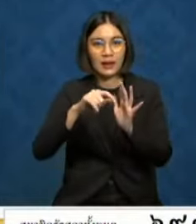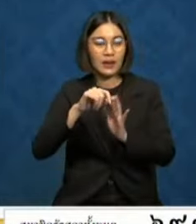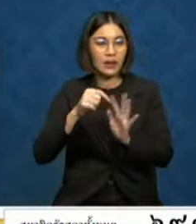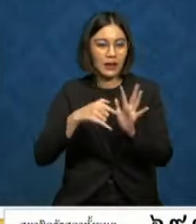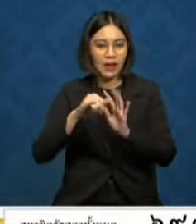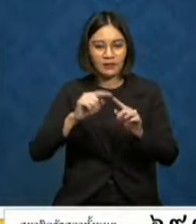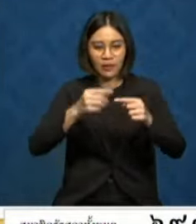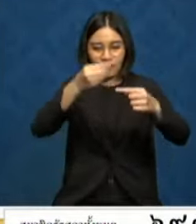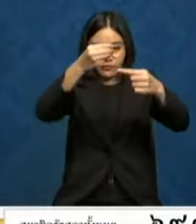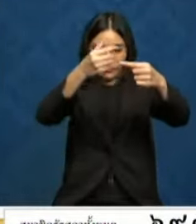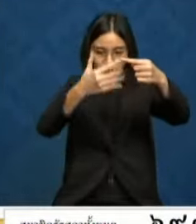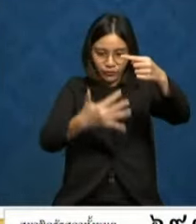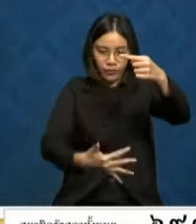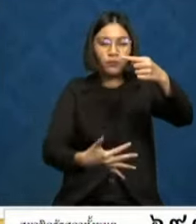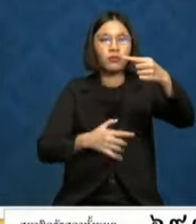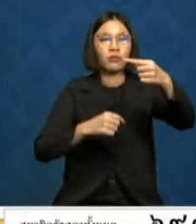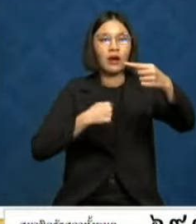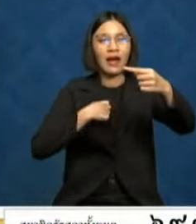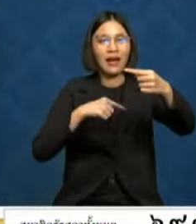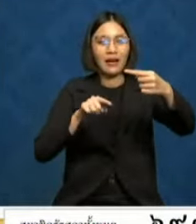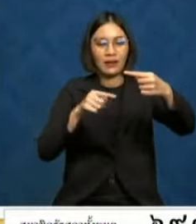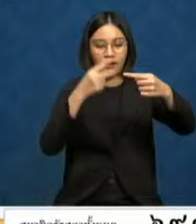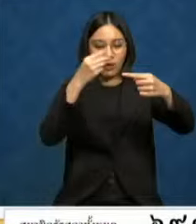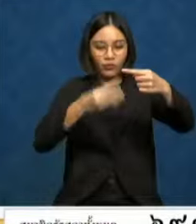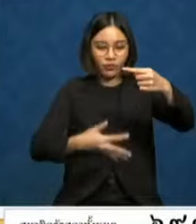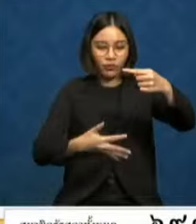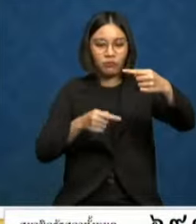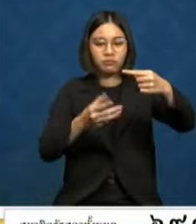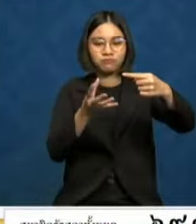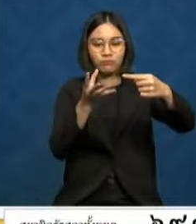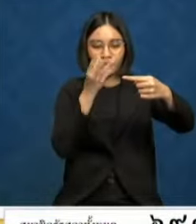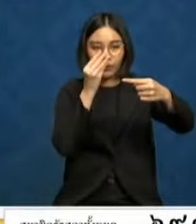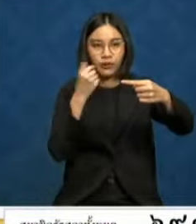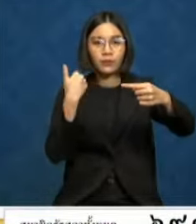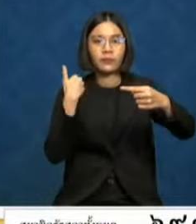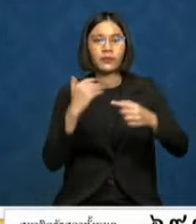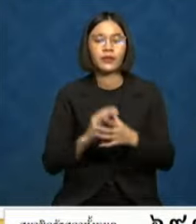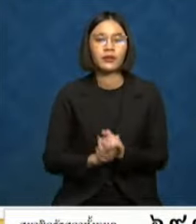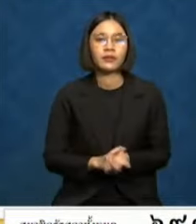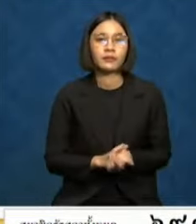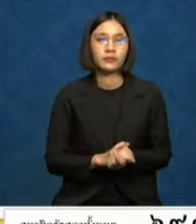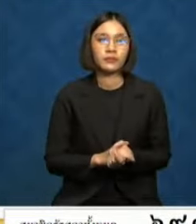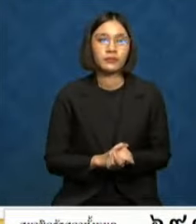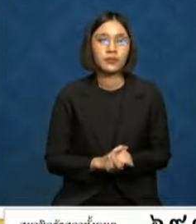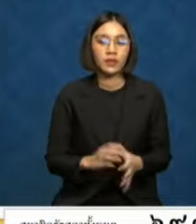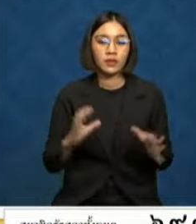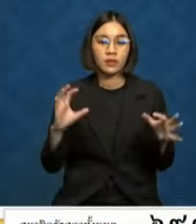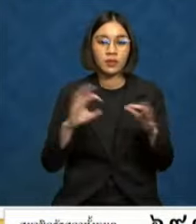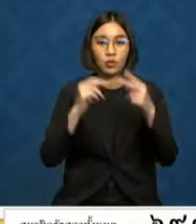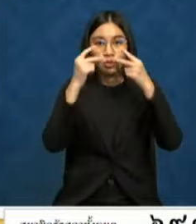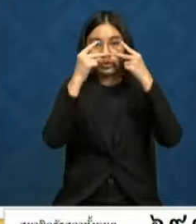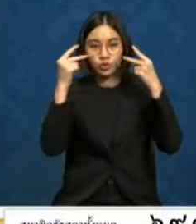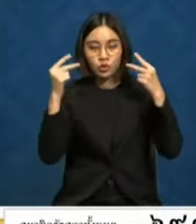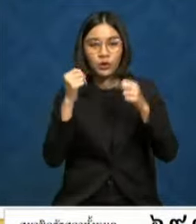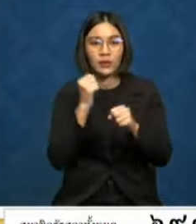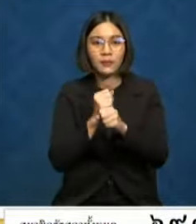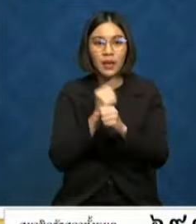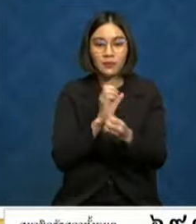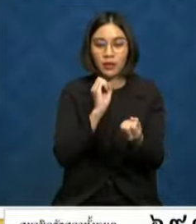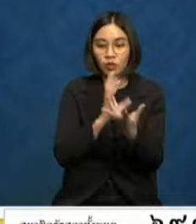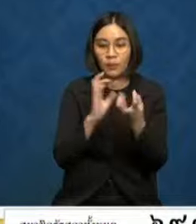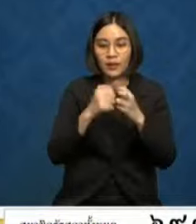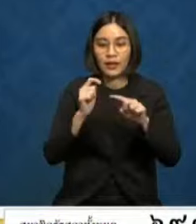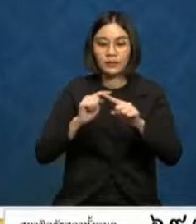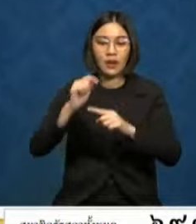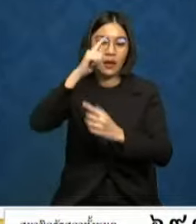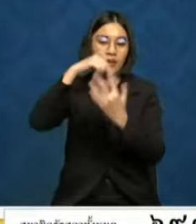ามีเยอะจนที่อาจจะเรียกว่าคาดไม่ถึงเลยนะครับคราวนี้ขอแตะเรื่องที่หนึ่งนะครับว่าเรื่องของการก่อการร้ายเช่นเดียวกันว่าประเทศไทยนั้น